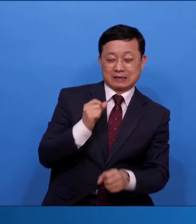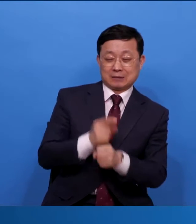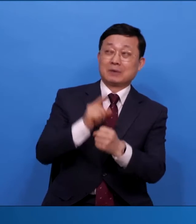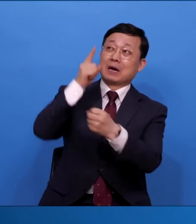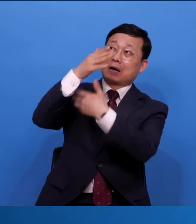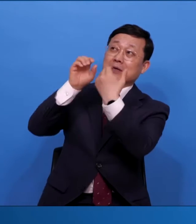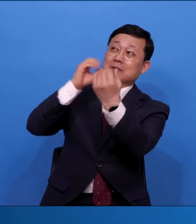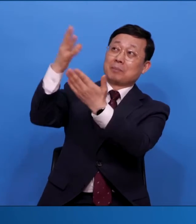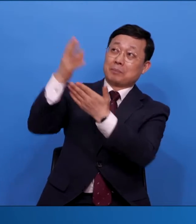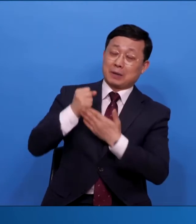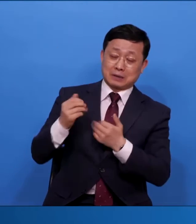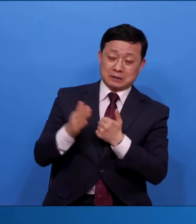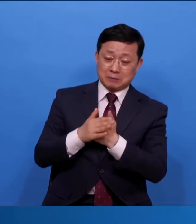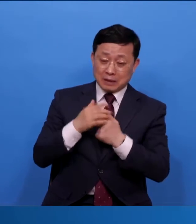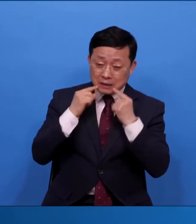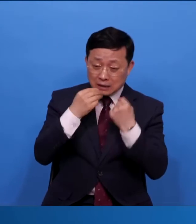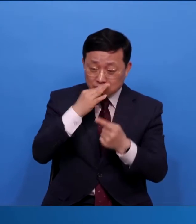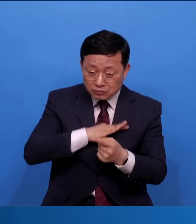받았기 때문에.